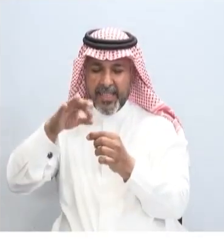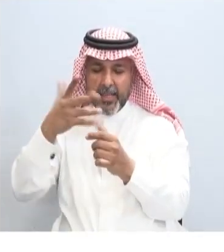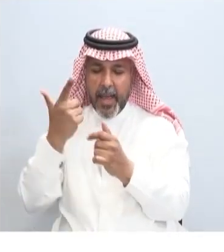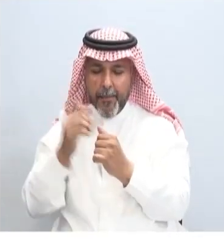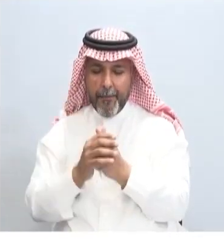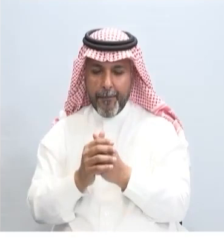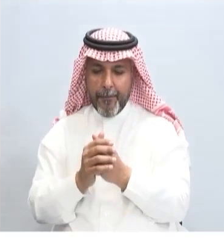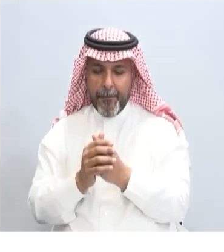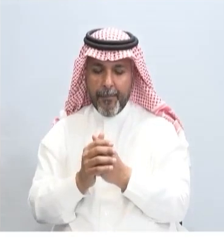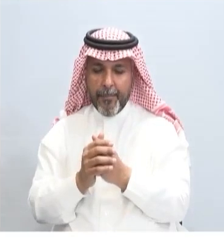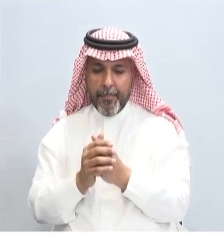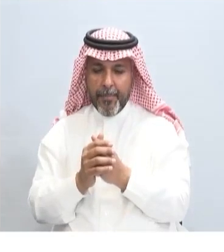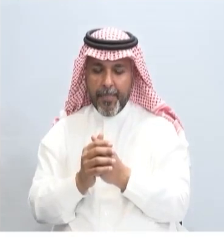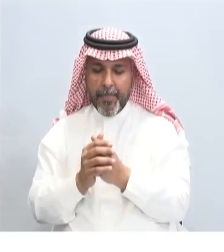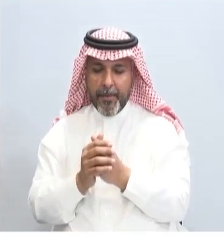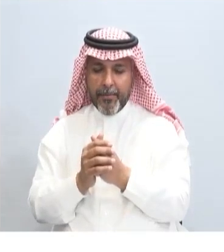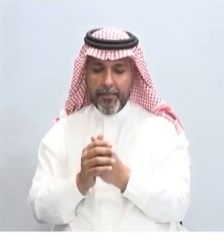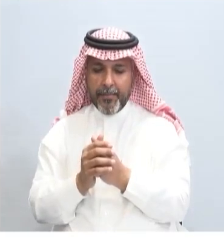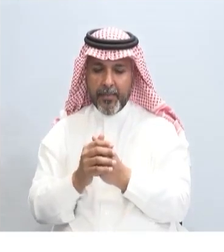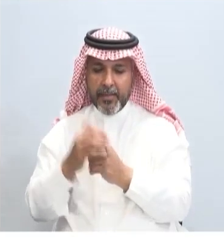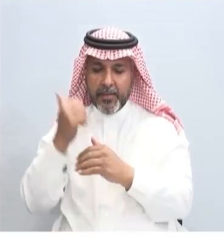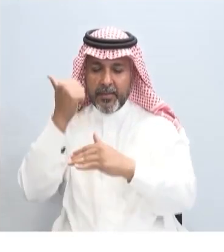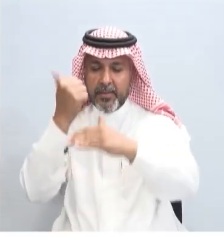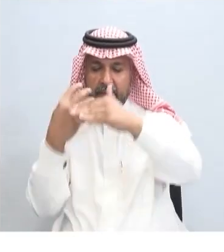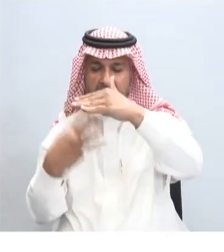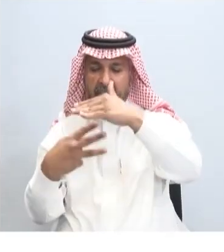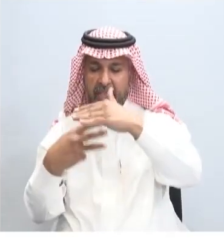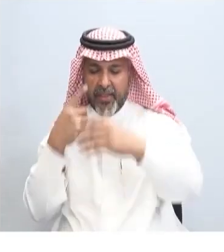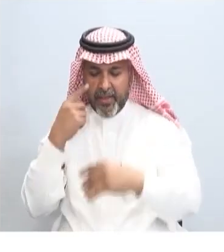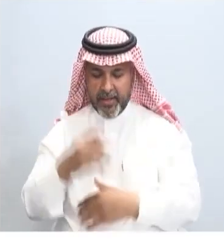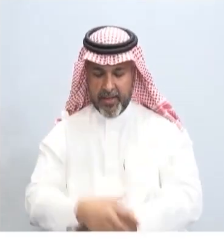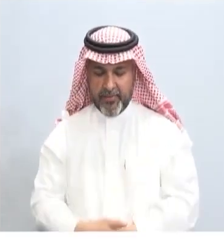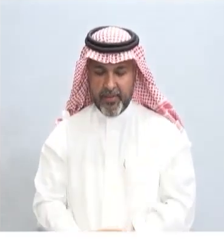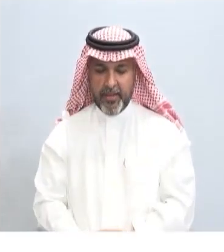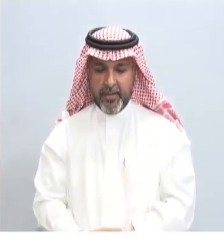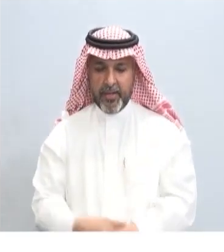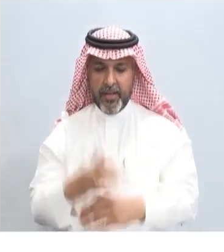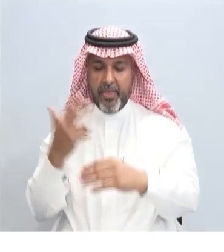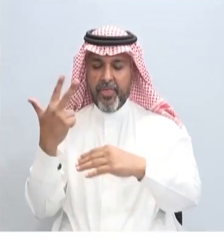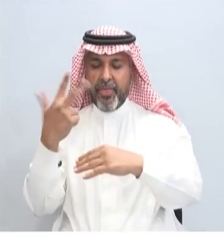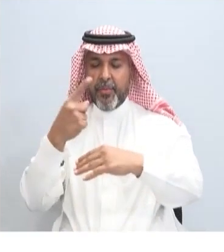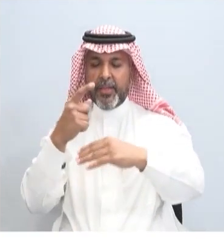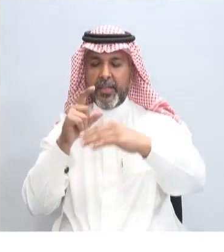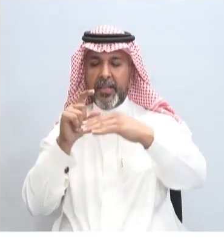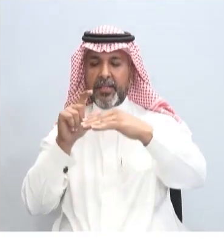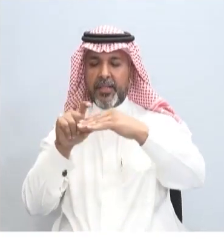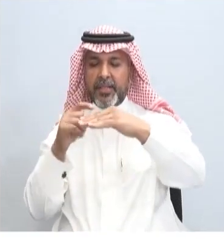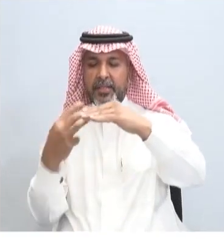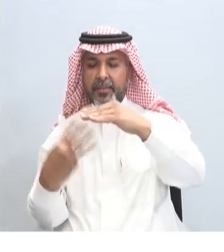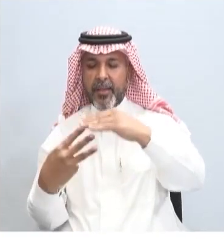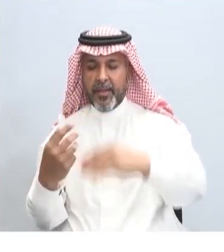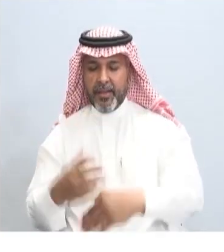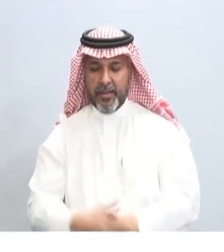الزد واح وثلا وث هذه ست لوحات من اصل 30 فالناتج حيكون 18 من اصل 30 ممكن